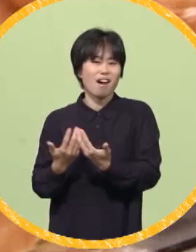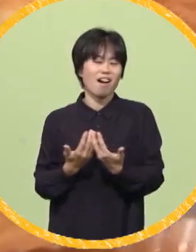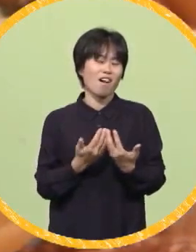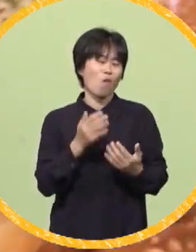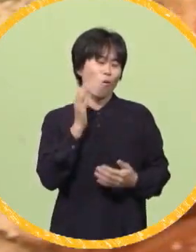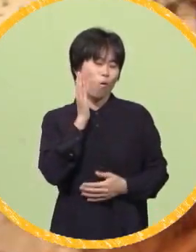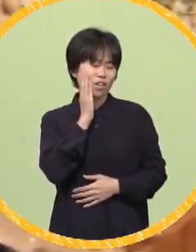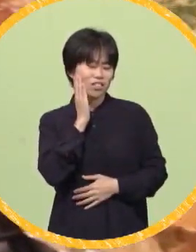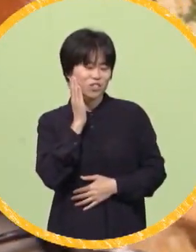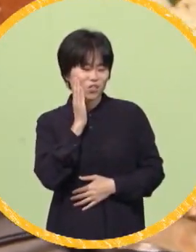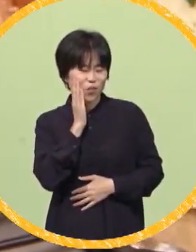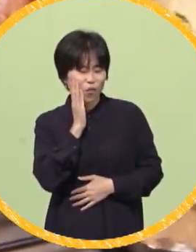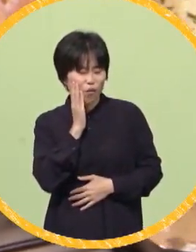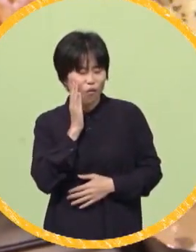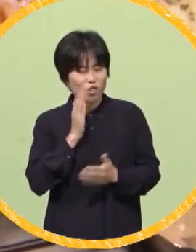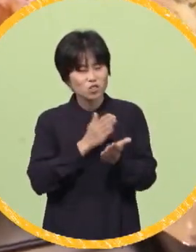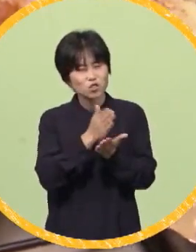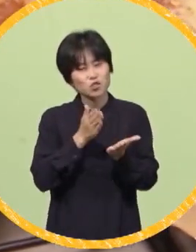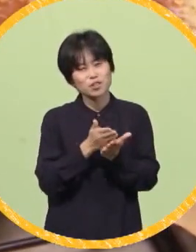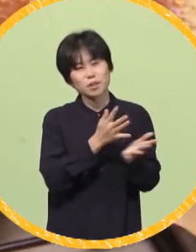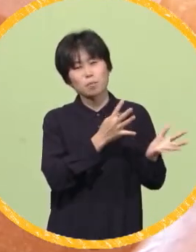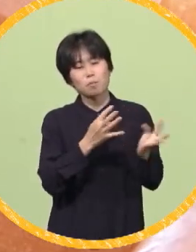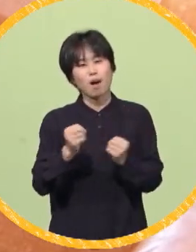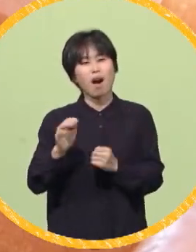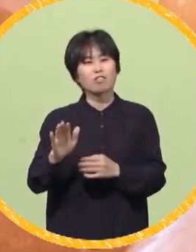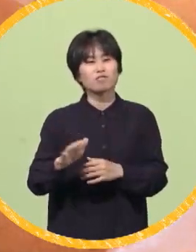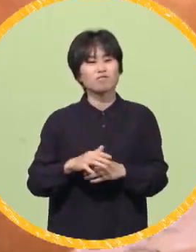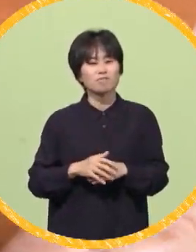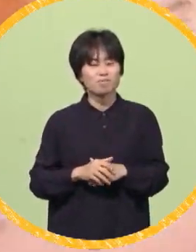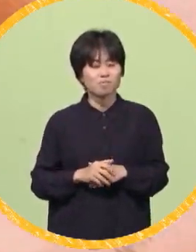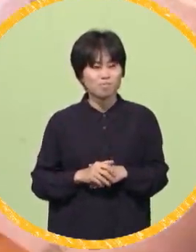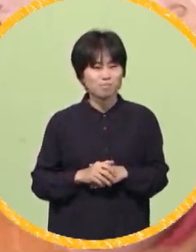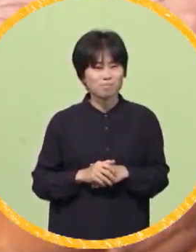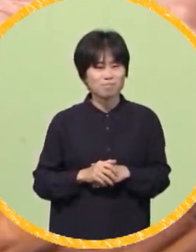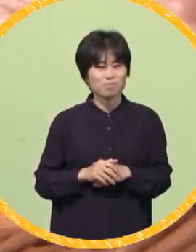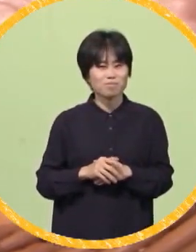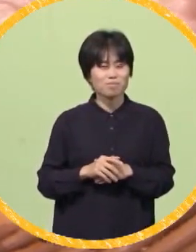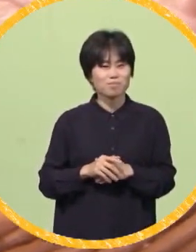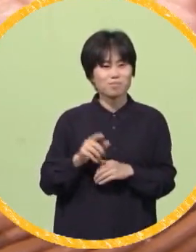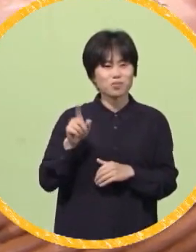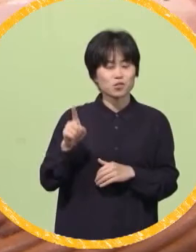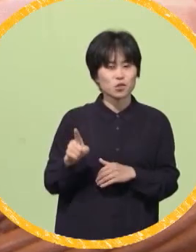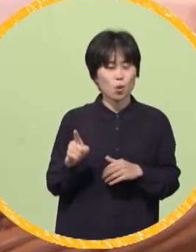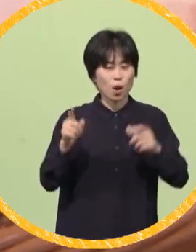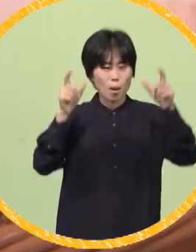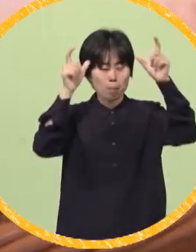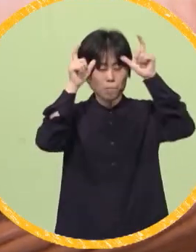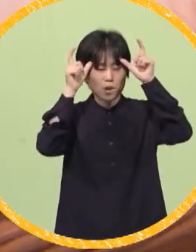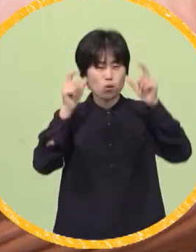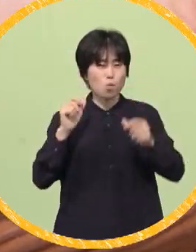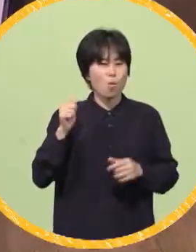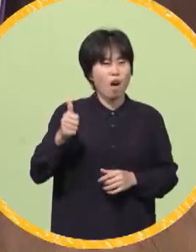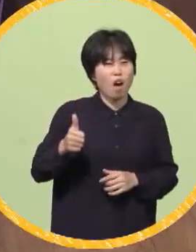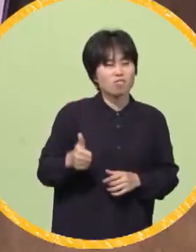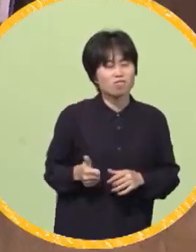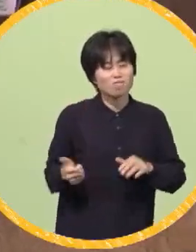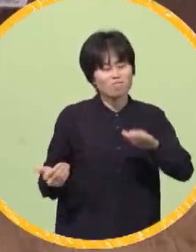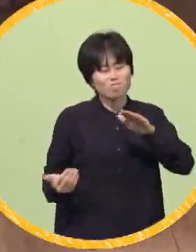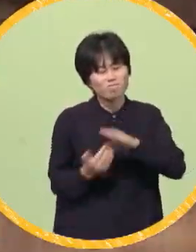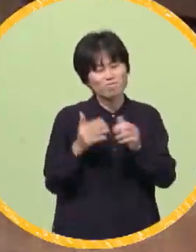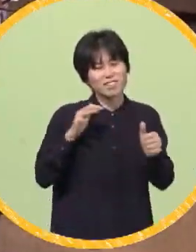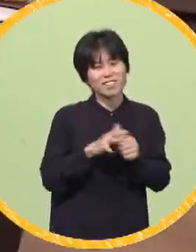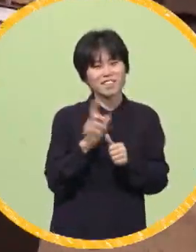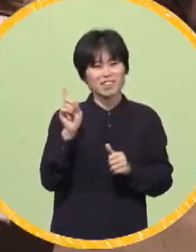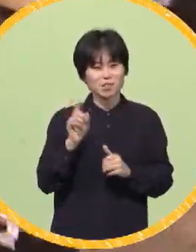そう。 すごい種類があって、あ、そうそう、あれカレーなんだ、 いいな、 これね、はい、ミルクフランス一番人気。 う